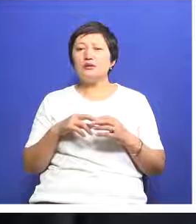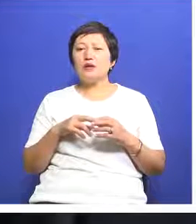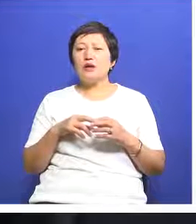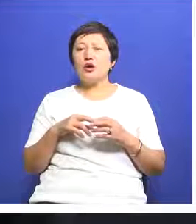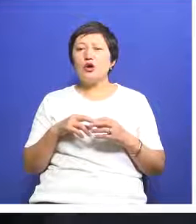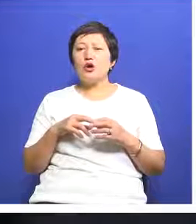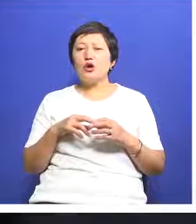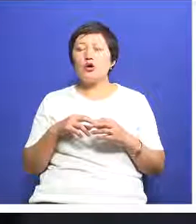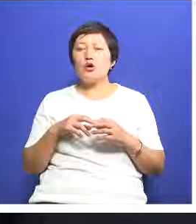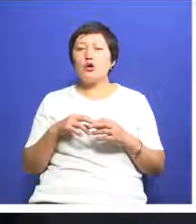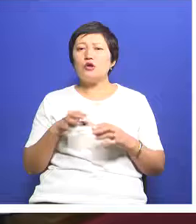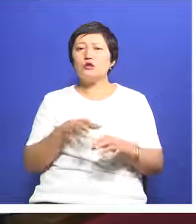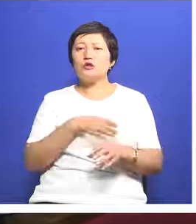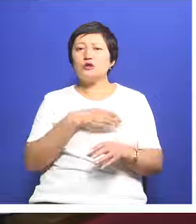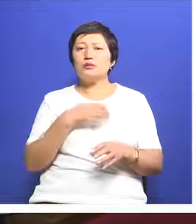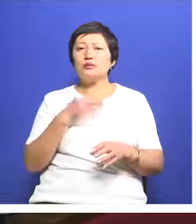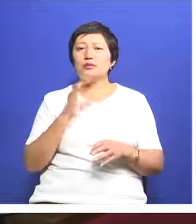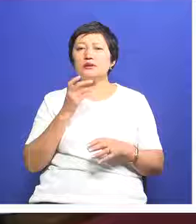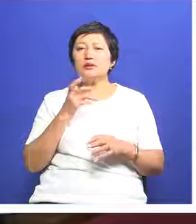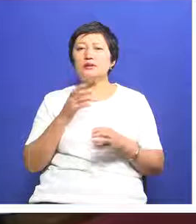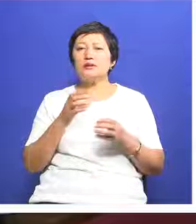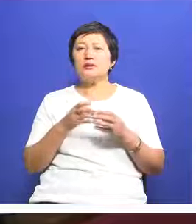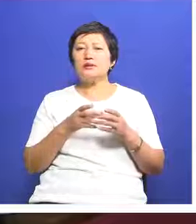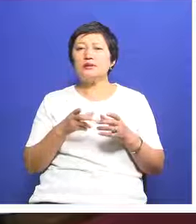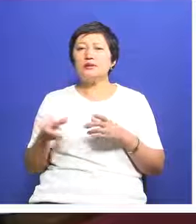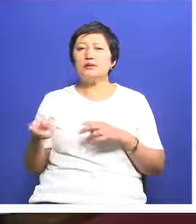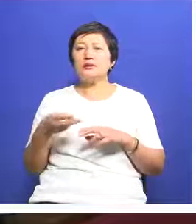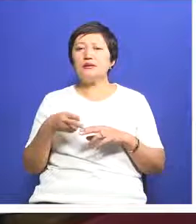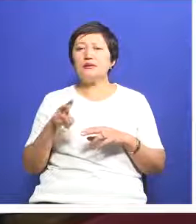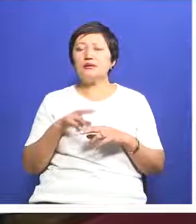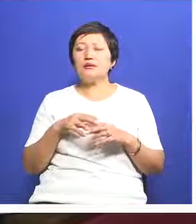Uzak merzim talap et. Biz şimdi